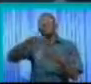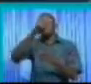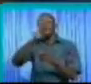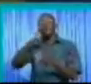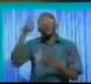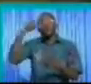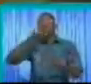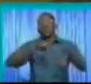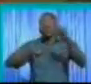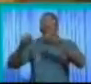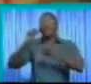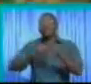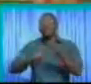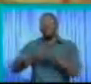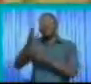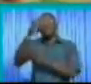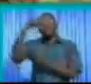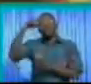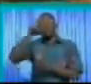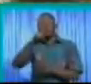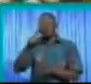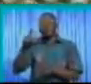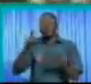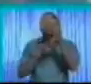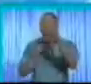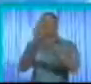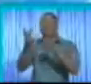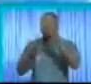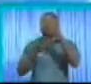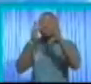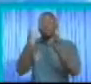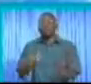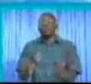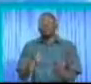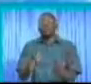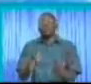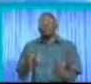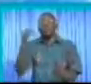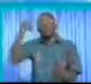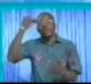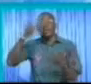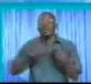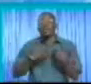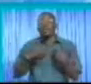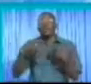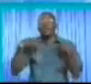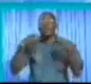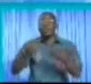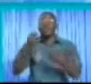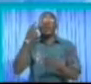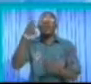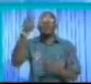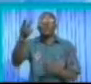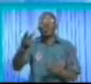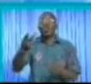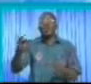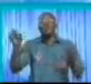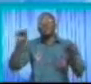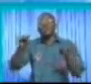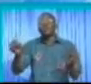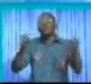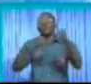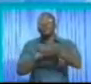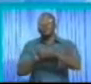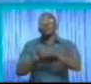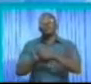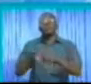véritable paradis pour les visiteurs. Il y a donc fort à voir sur le site du CIAO. Se tient le salon du